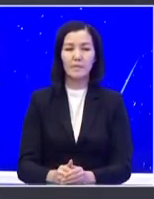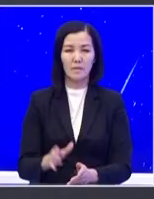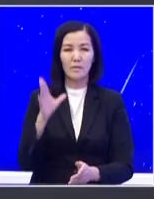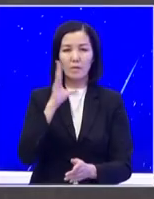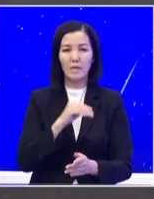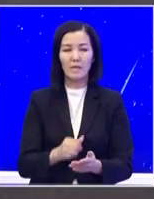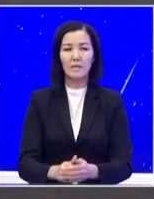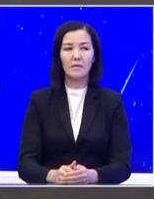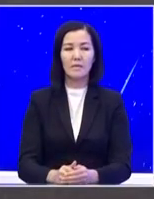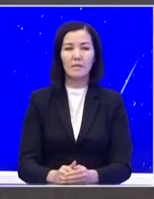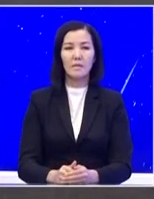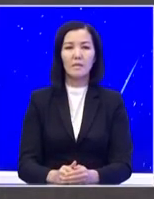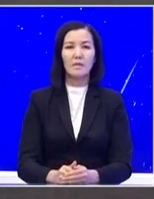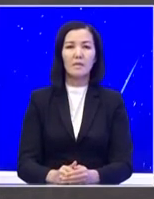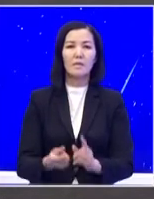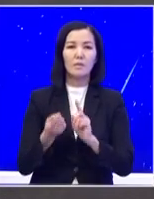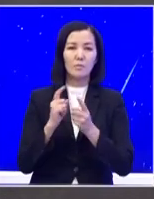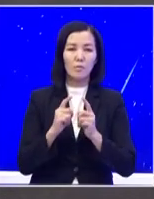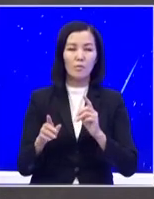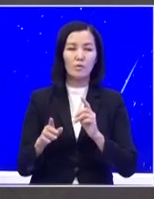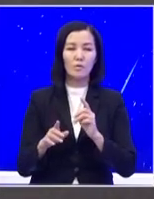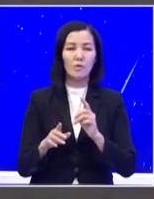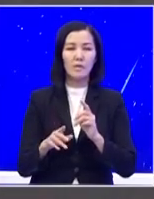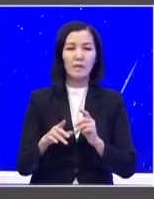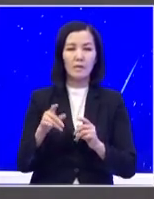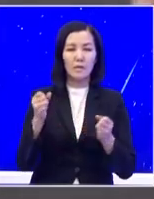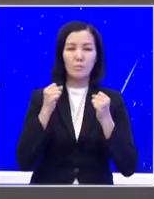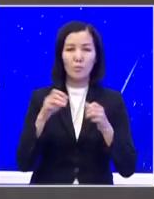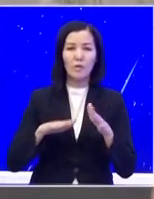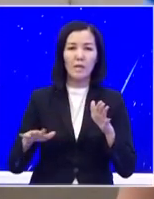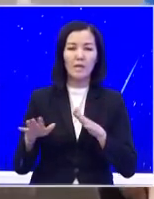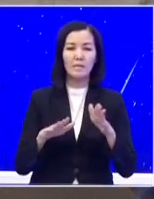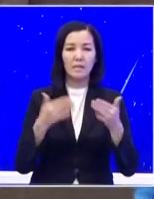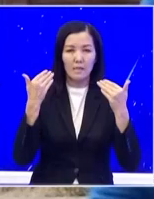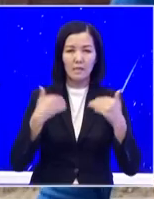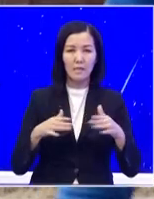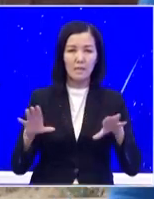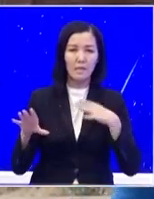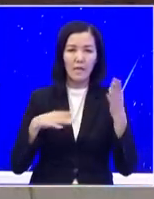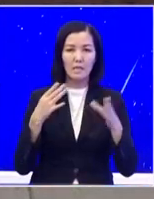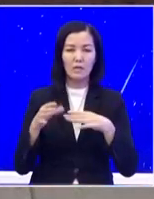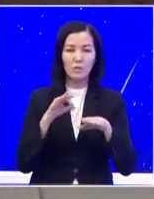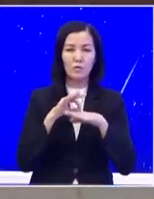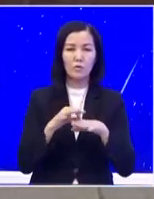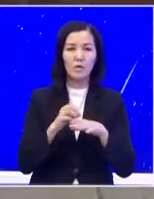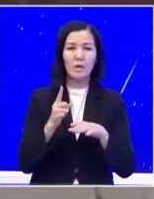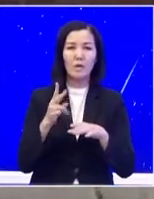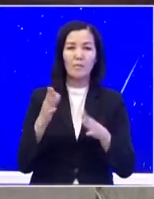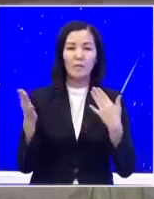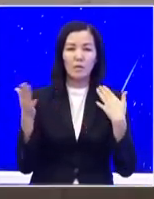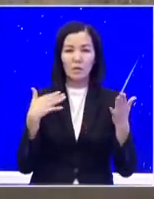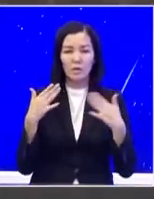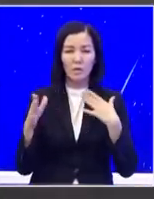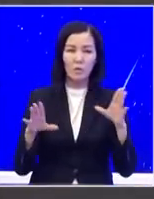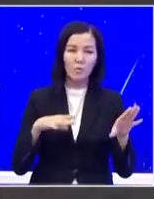келеді. Дзюдошылар қазір бірнеше топқа бөлініп, қаладағы спорт алаңдарында жалпы дене дайындығын өткізіп жатыр. Бірнеше жаттығуларды орындап күш